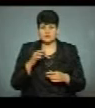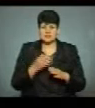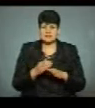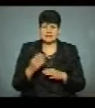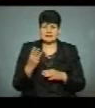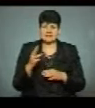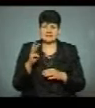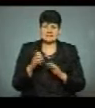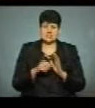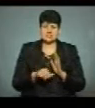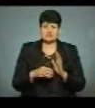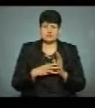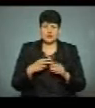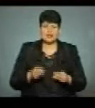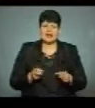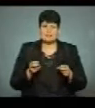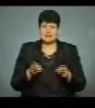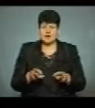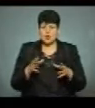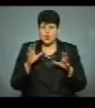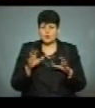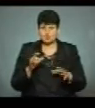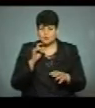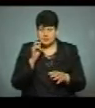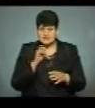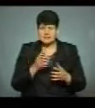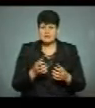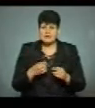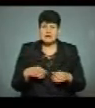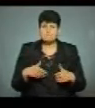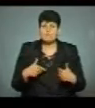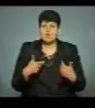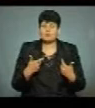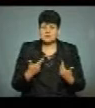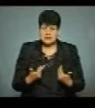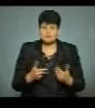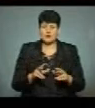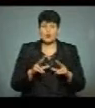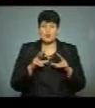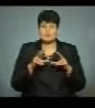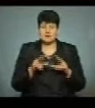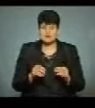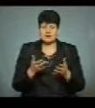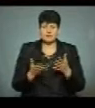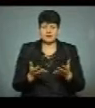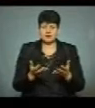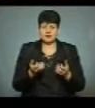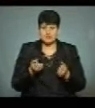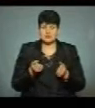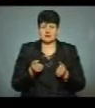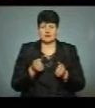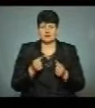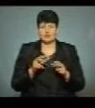статті 368 Кримінального кодексу України. Це прийняття пропозиції, обіцянки або одержання неправомірної вигоди службовою